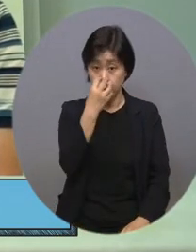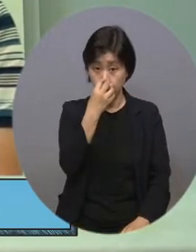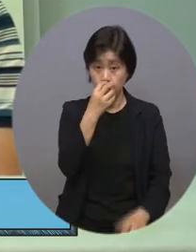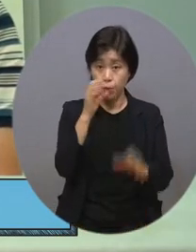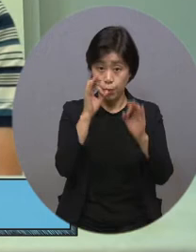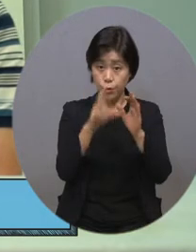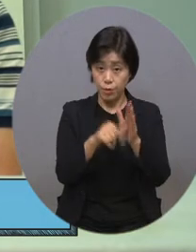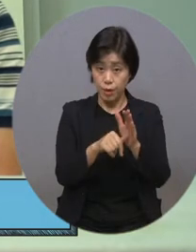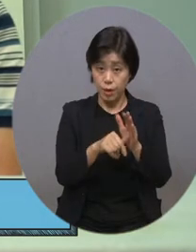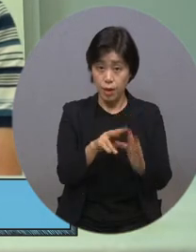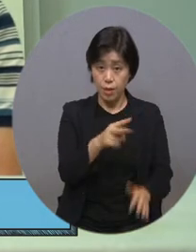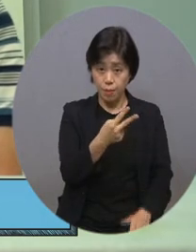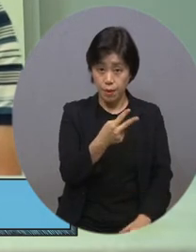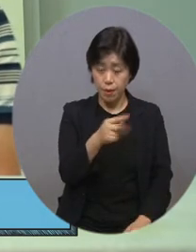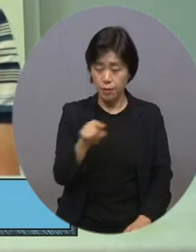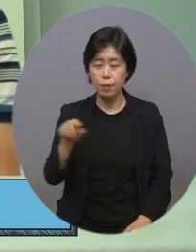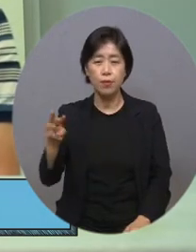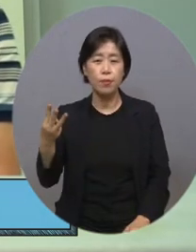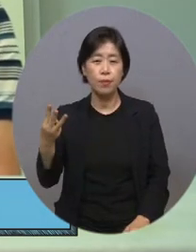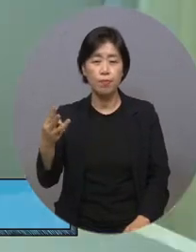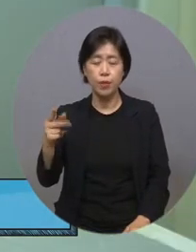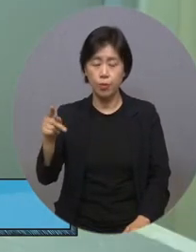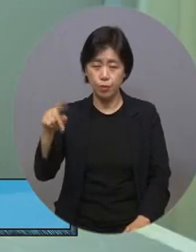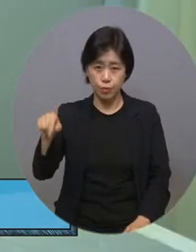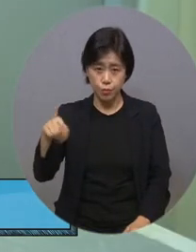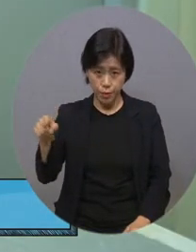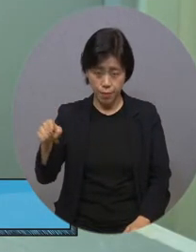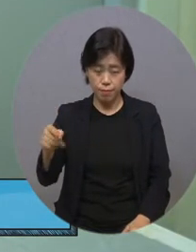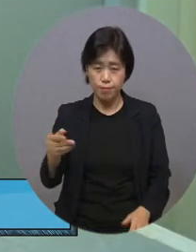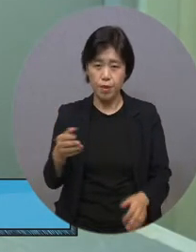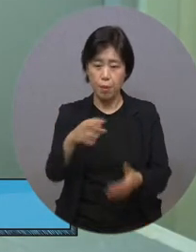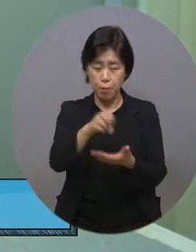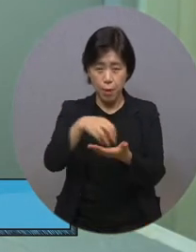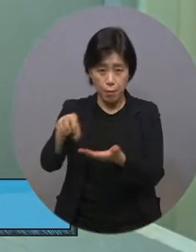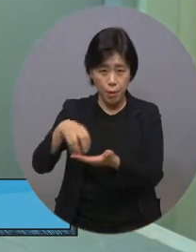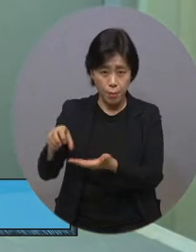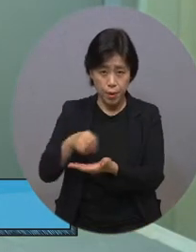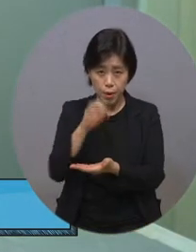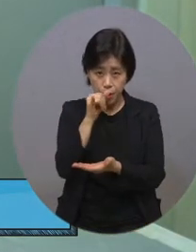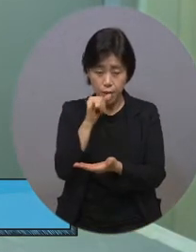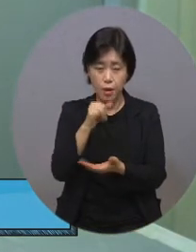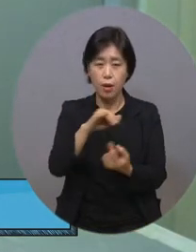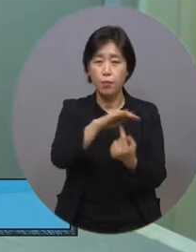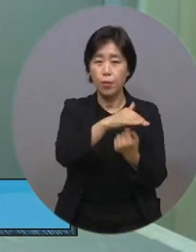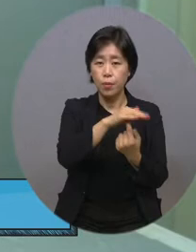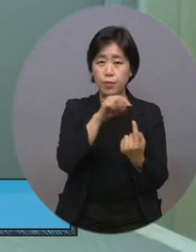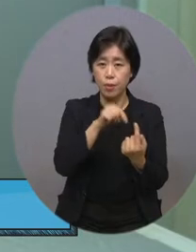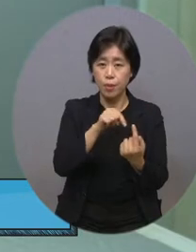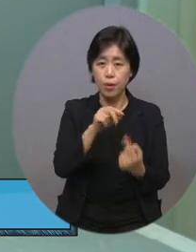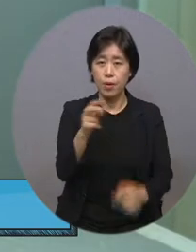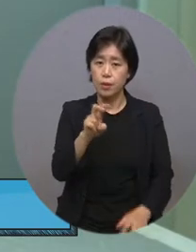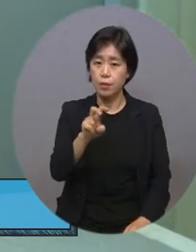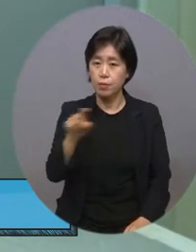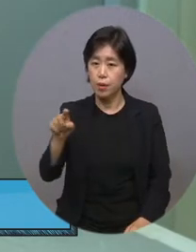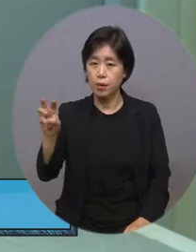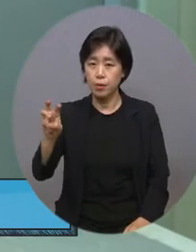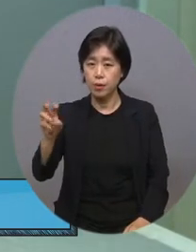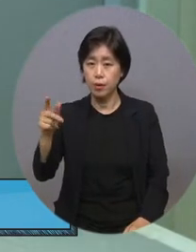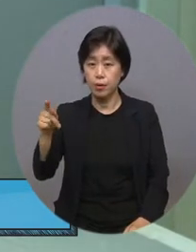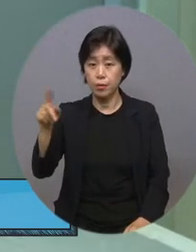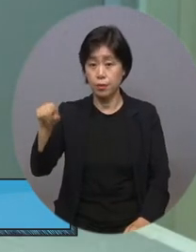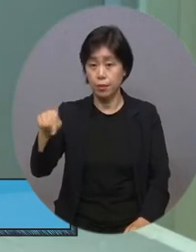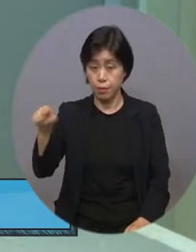200에서 300kg 정도가 수확이 되고 있고요. 표고버섯의 경우에도 한 20kg에서 30kg 정도가 생산이 되고